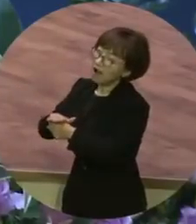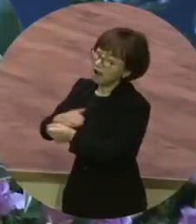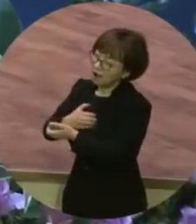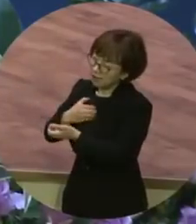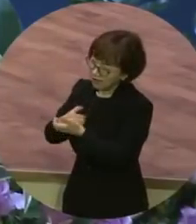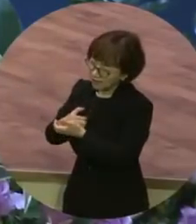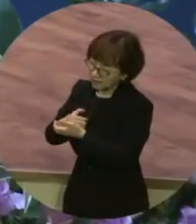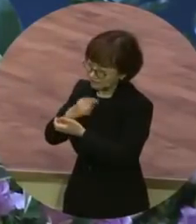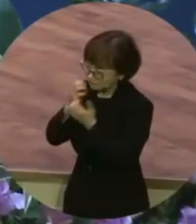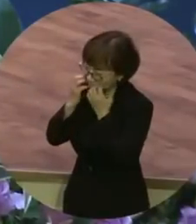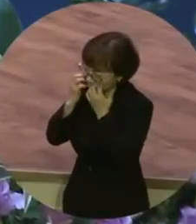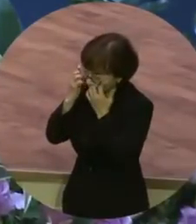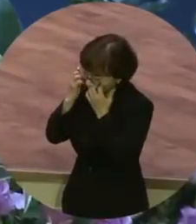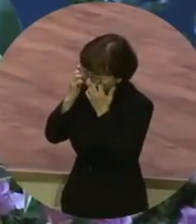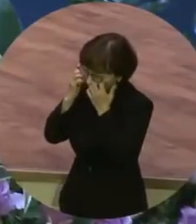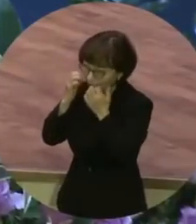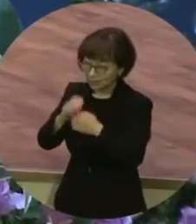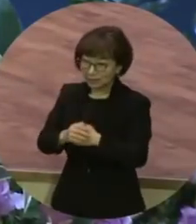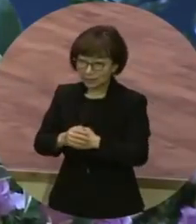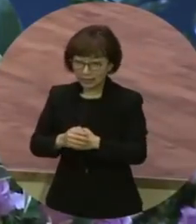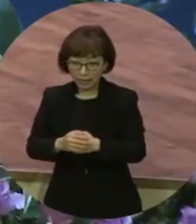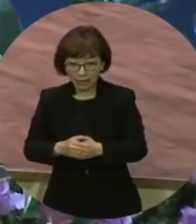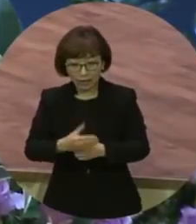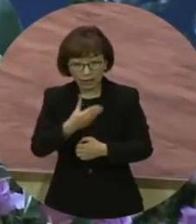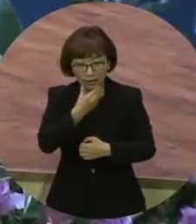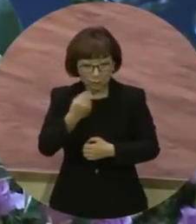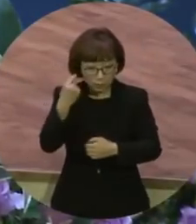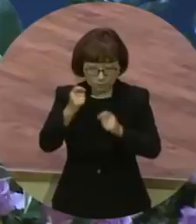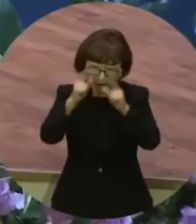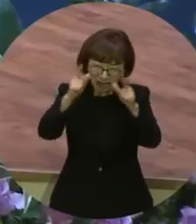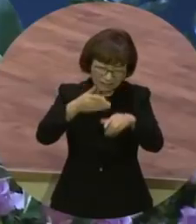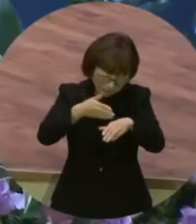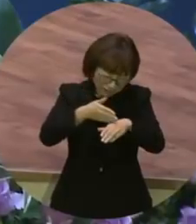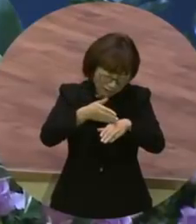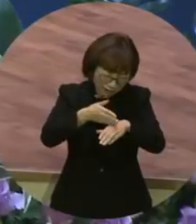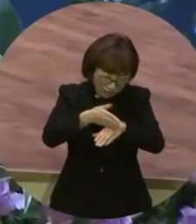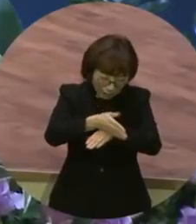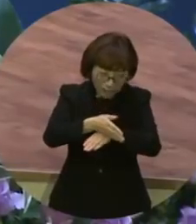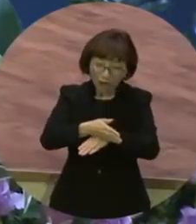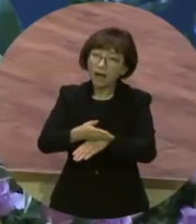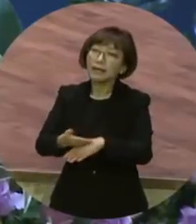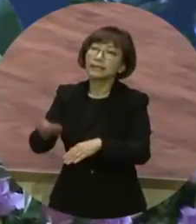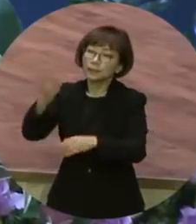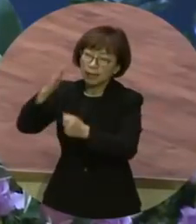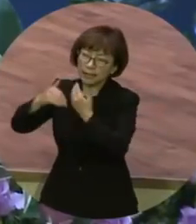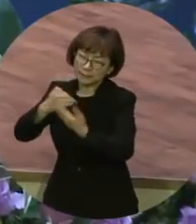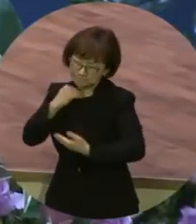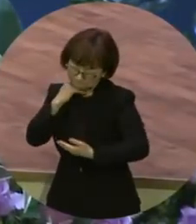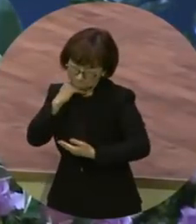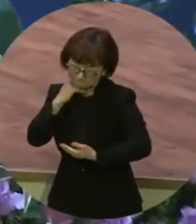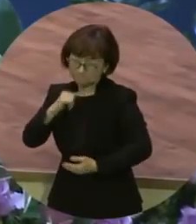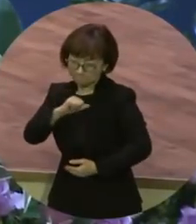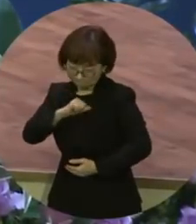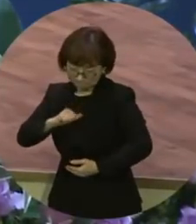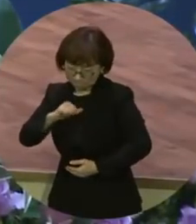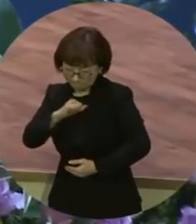이렇게 못 알아듣는 나를 끝까지 포기하지 않고 나에게 이 복음을 깨닫게 하신 그 하나님의 사랑.